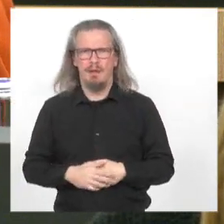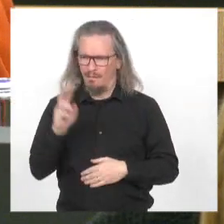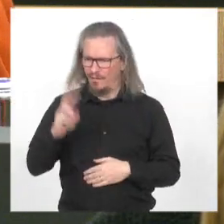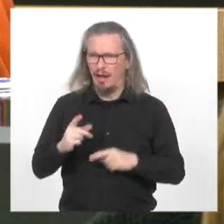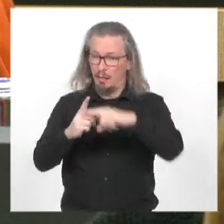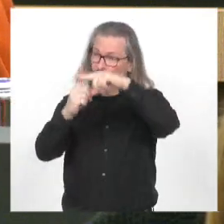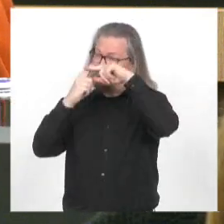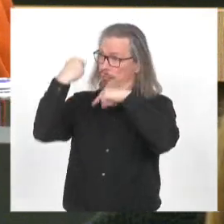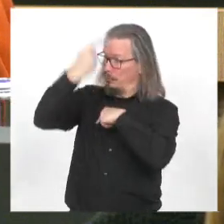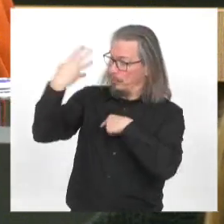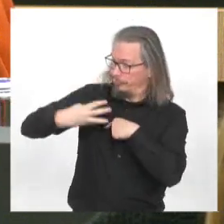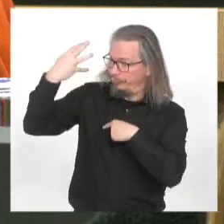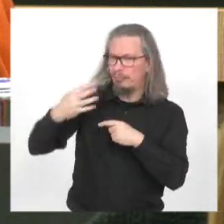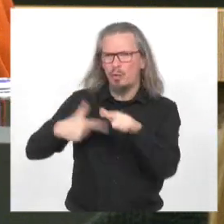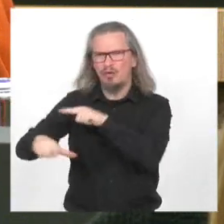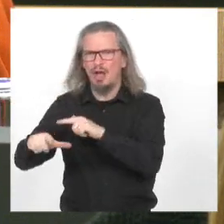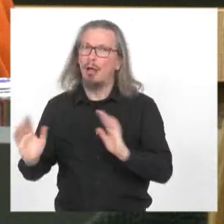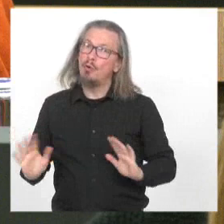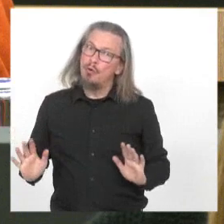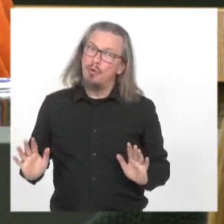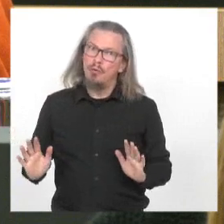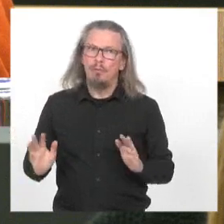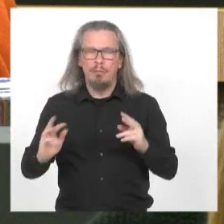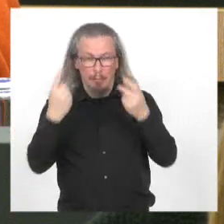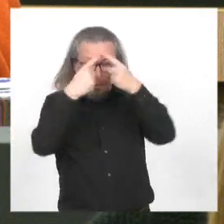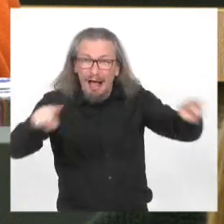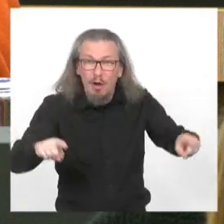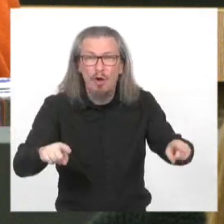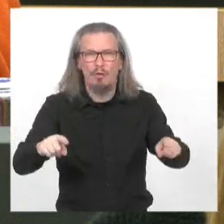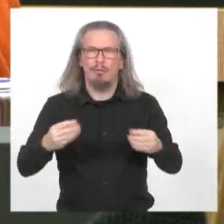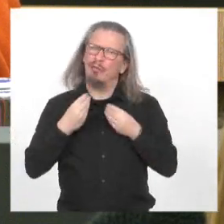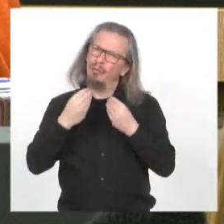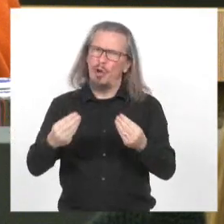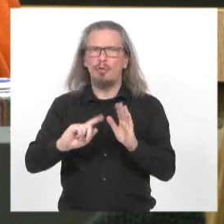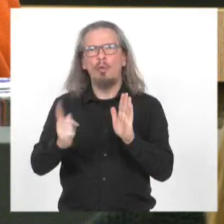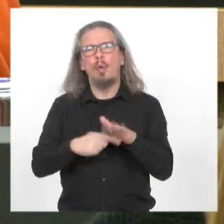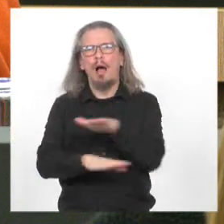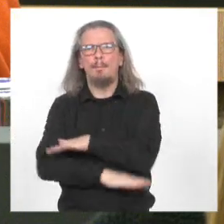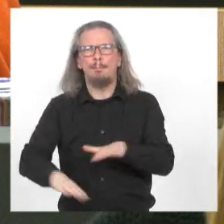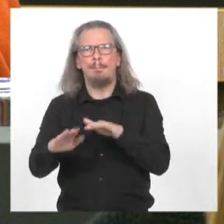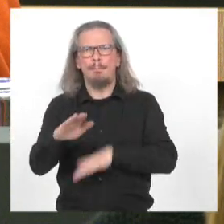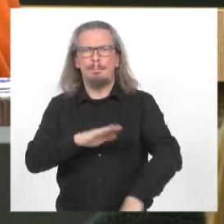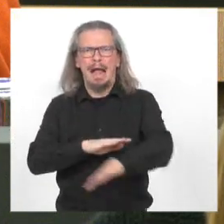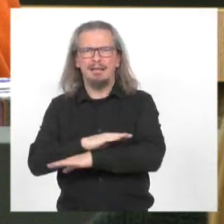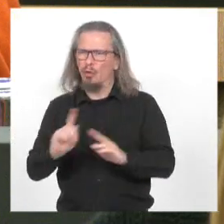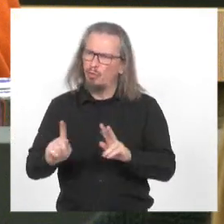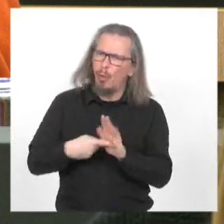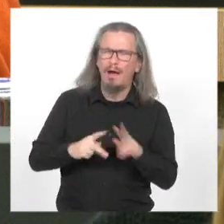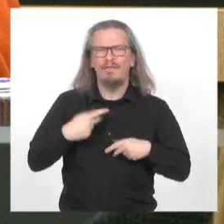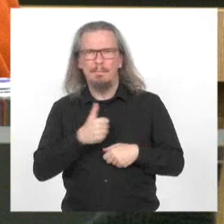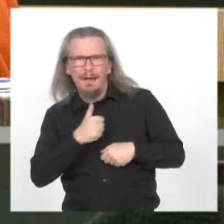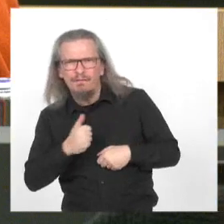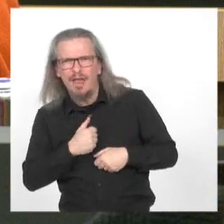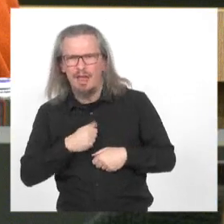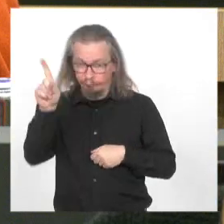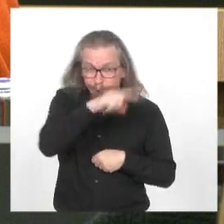biométrique généralisé, sans notre consentement, qui risque de bafouer un certain nombre de nos droits fondamentaux. Droit à la vie privée, droit à la